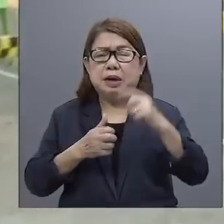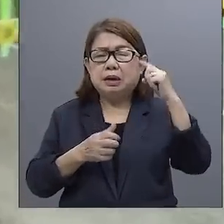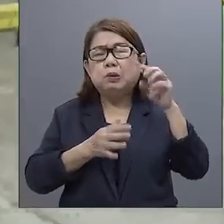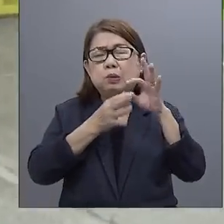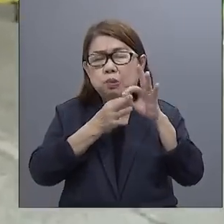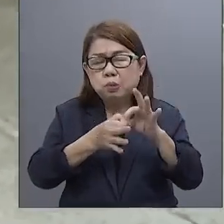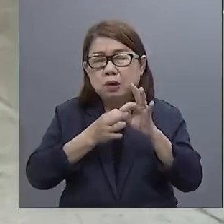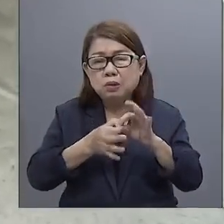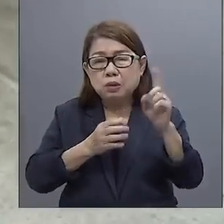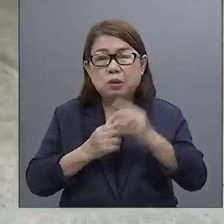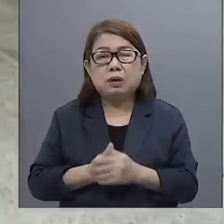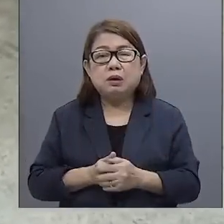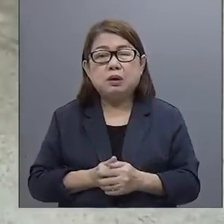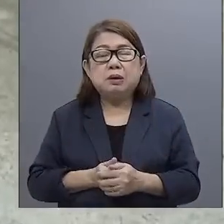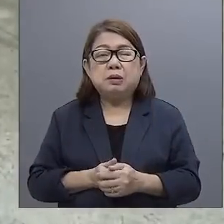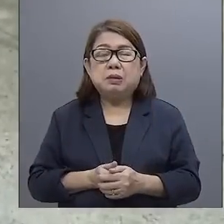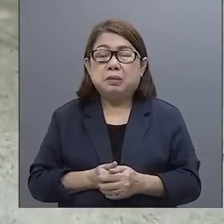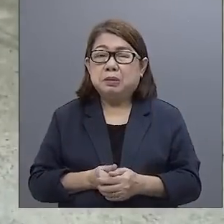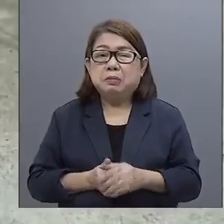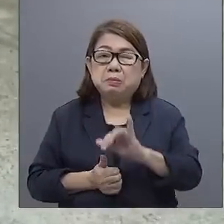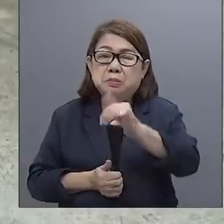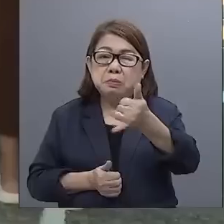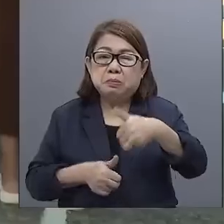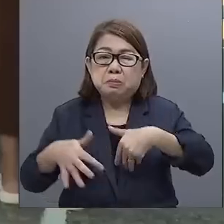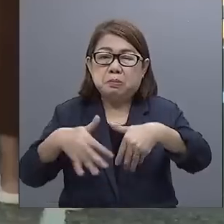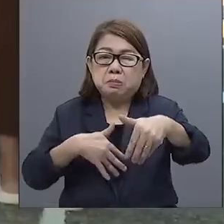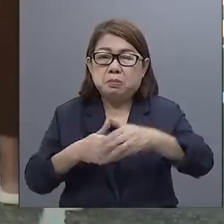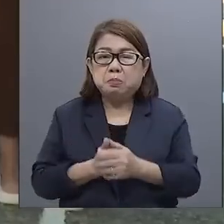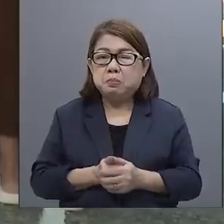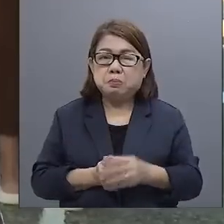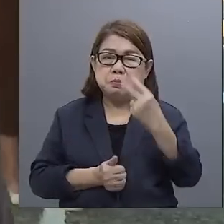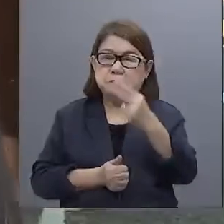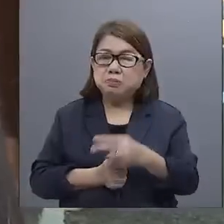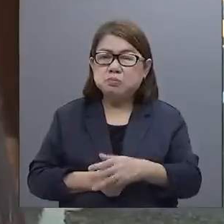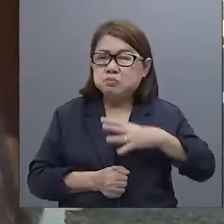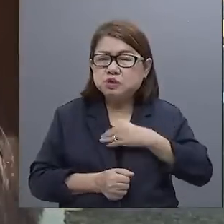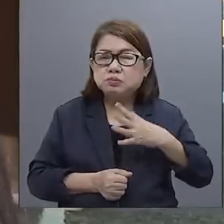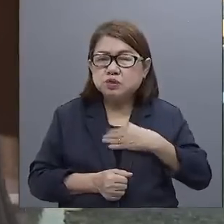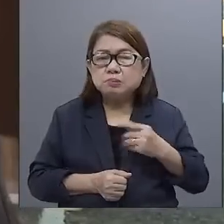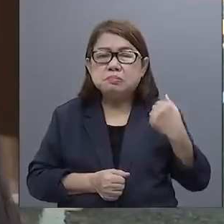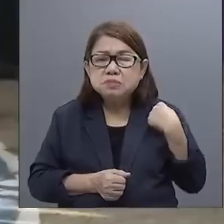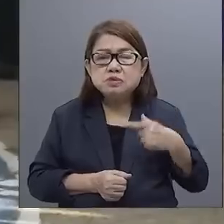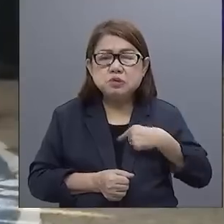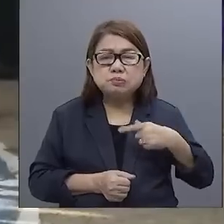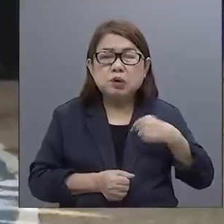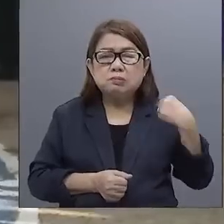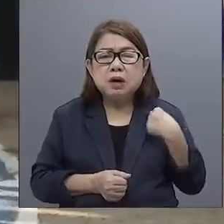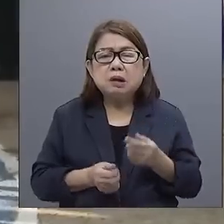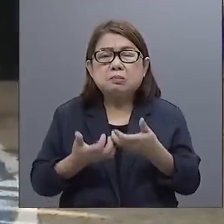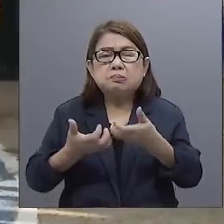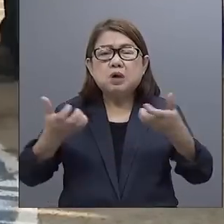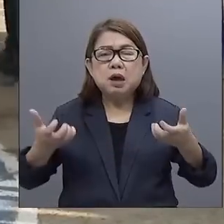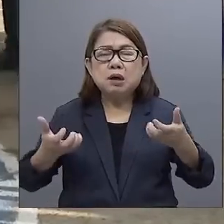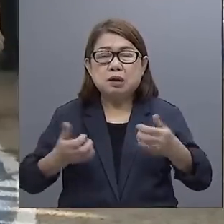นั่นก็คือกรณีความไม่สงบเรียบร้อยจากการแบ่งกลุ่มแบ่งฝ่ายที่ยังคงอยู่ในสังคมแม้ภาพใหญ่ๆห